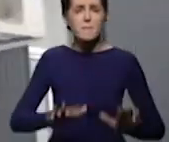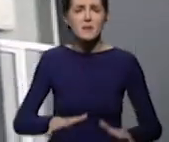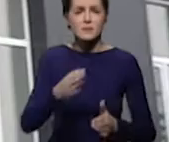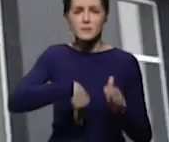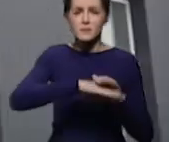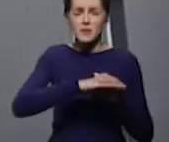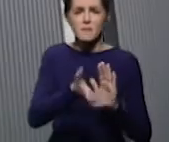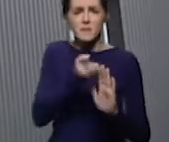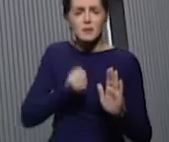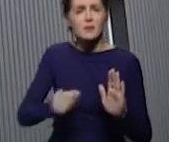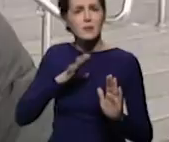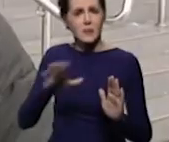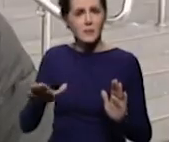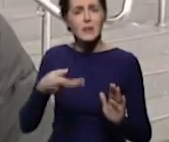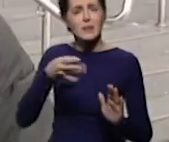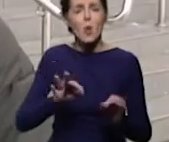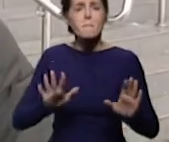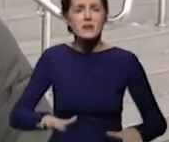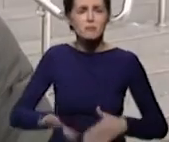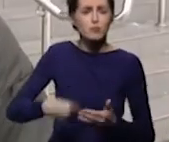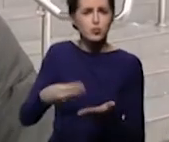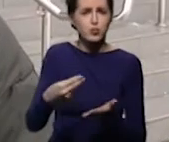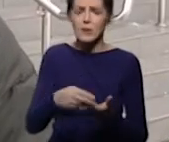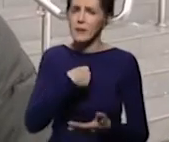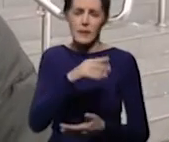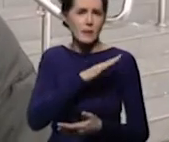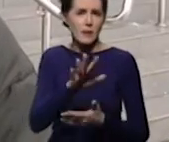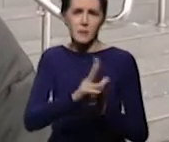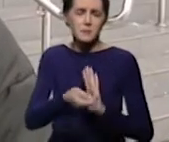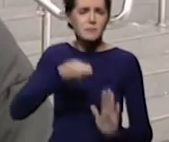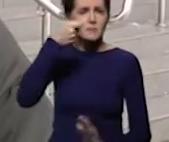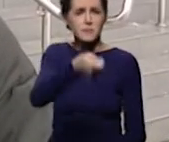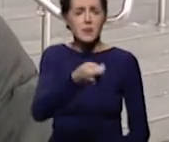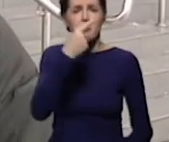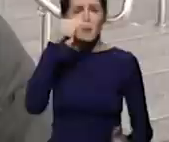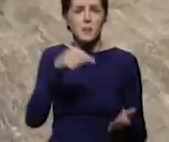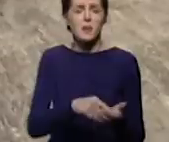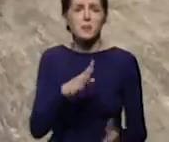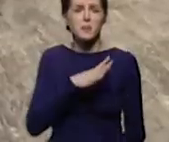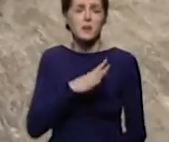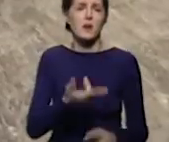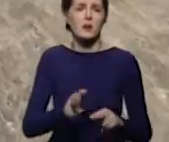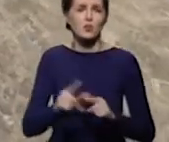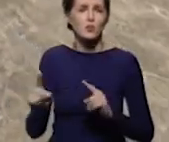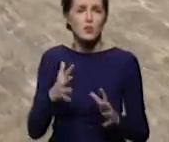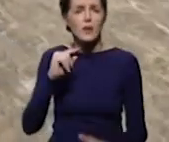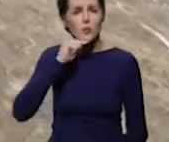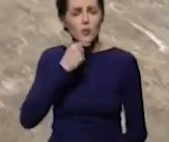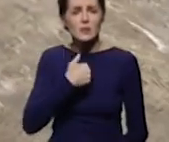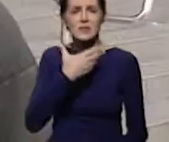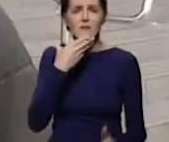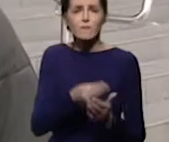дотацій не брали. До місцевого бюджету ми не зверталися, тому що склалася певна економія. Ми зменшили свої